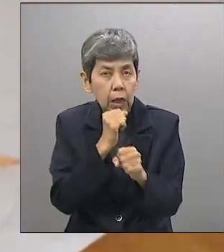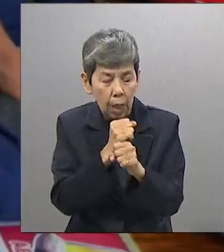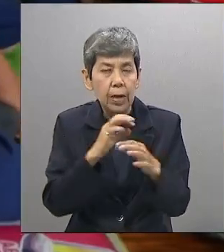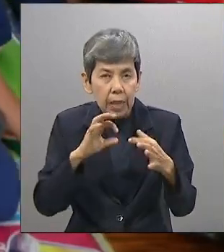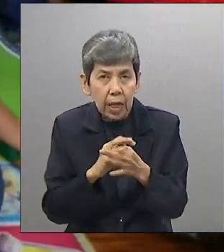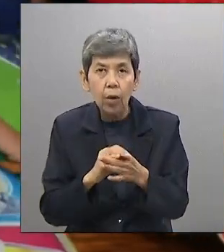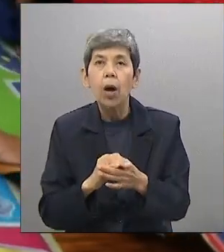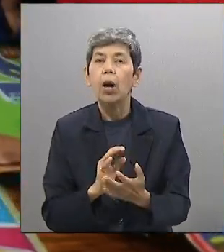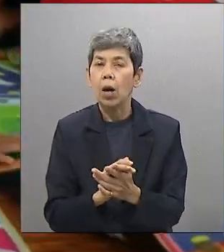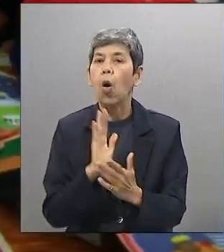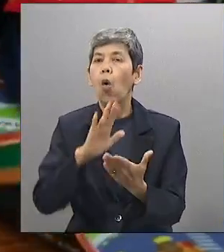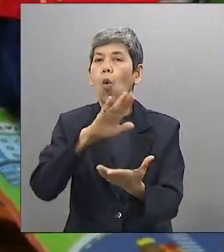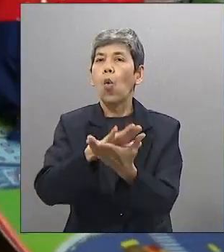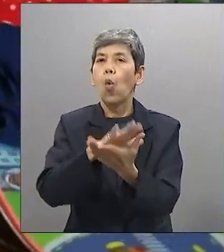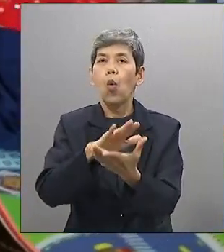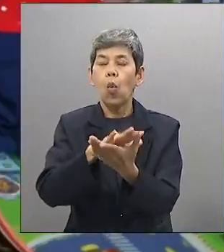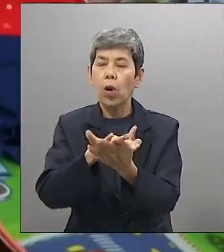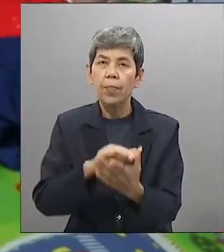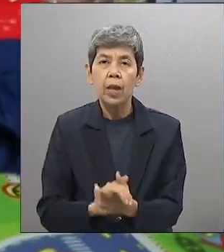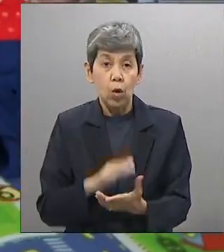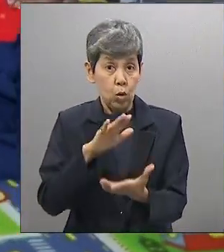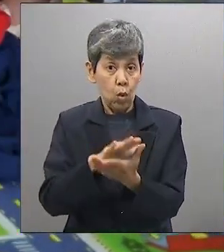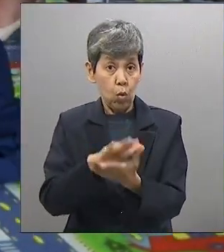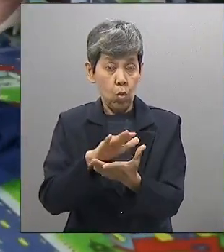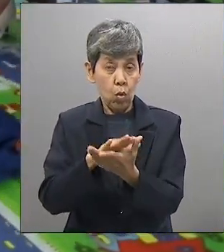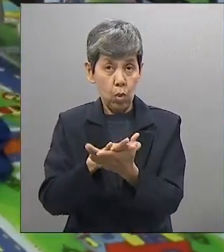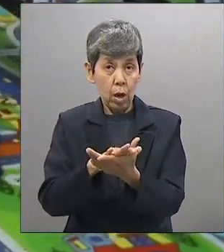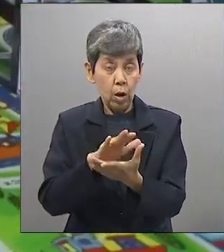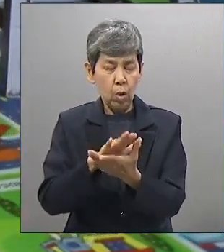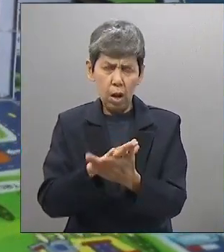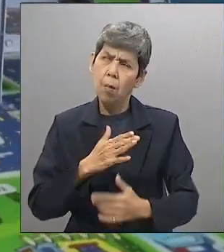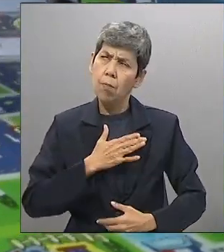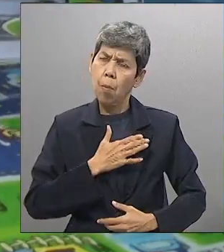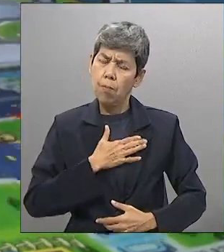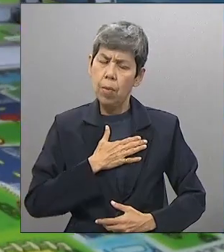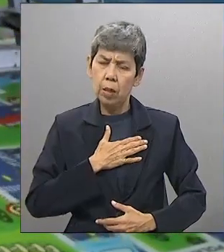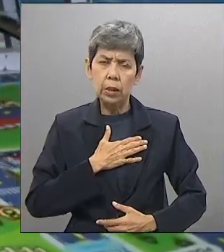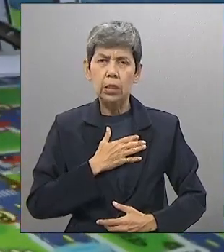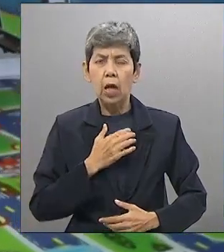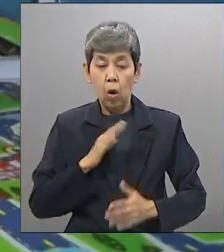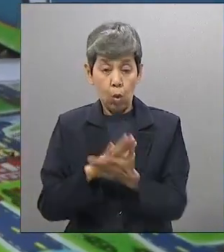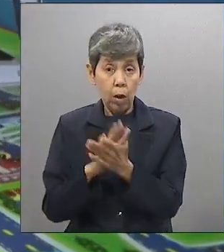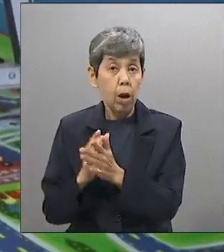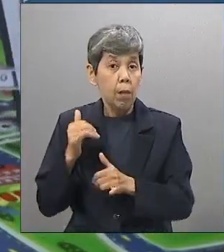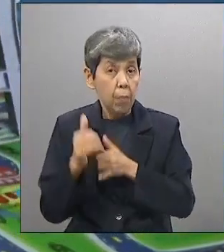บง executedไขโเรีนเป็ส่ทดีโรงเรียน อีโรเรนมาโรเรีน